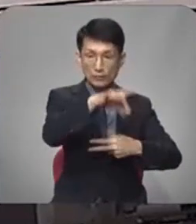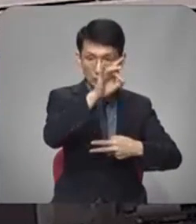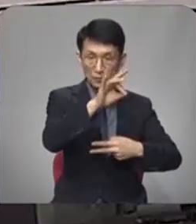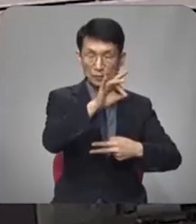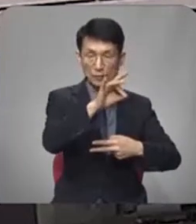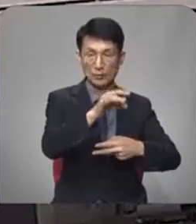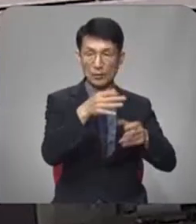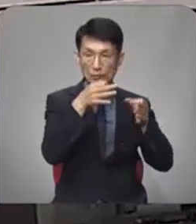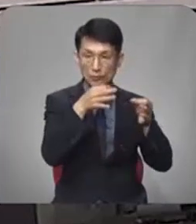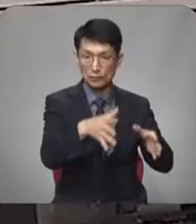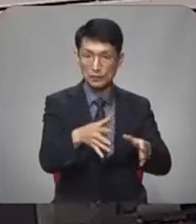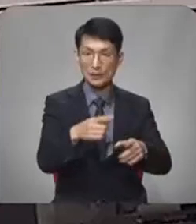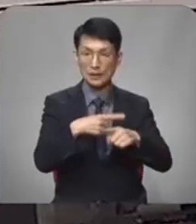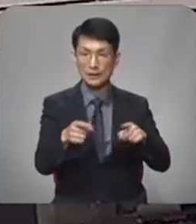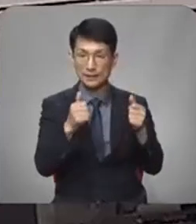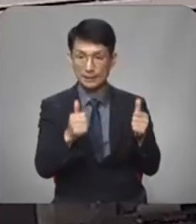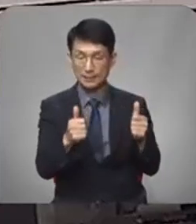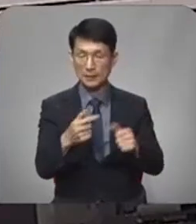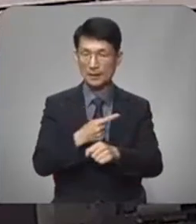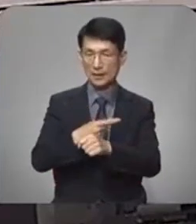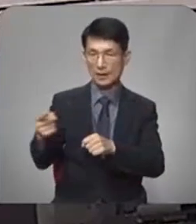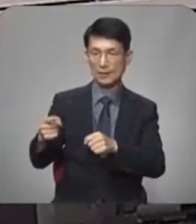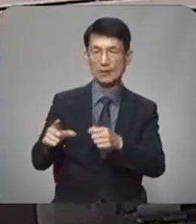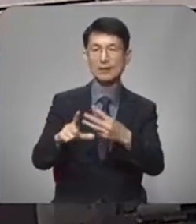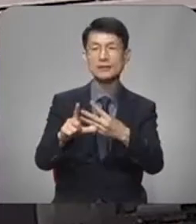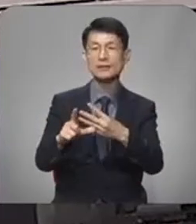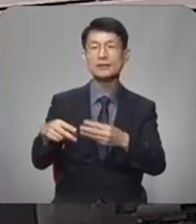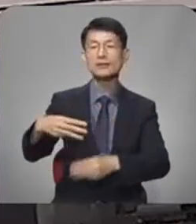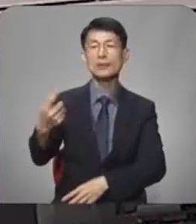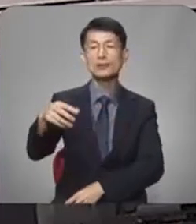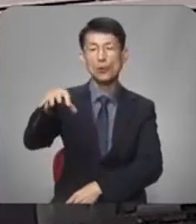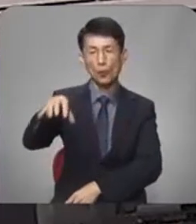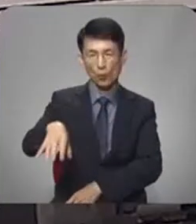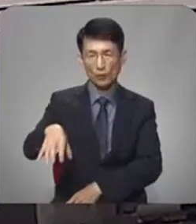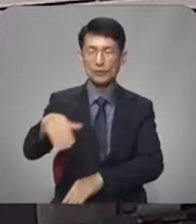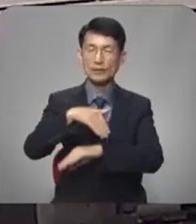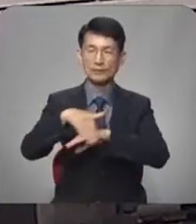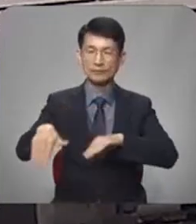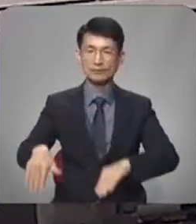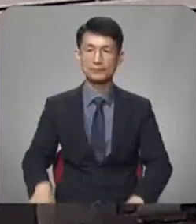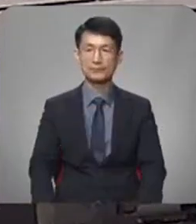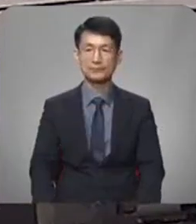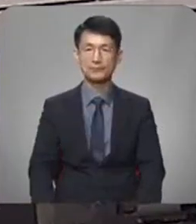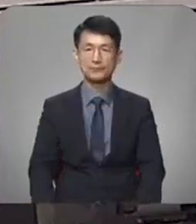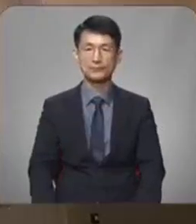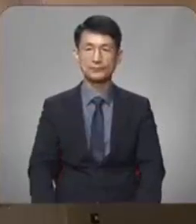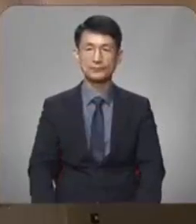심사를 받고 삼척은 내년에야 가능할 전망입니다 정면구 기자가 보도합니다